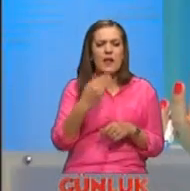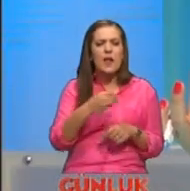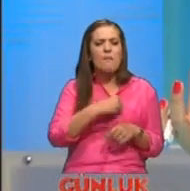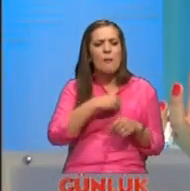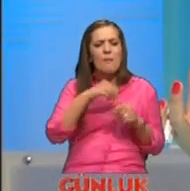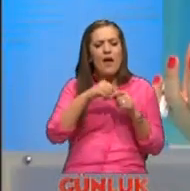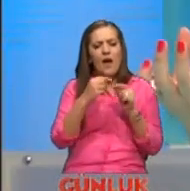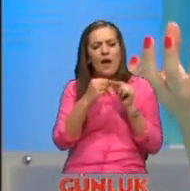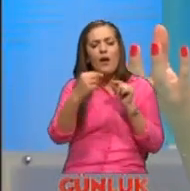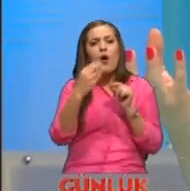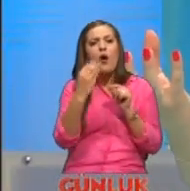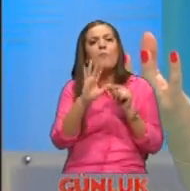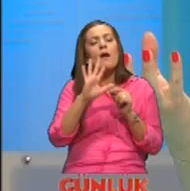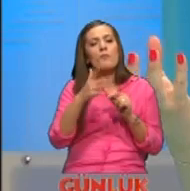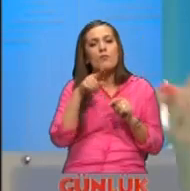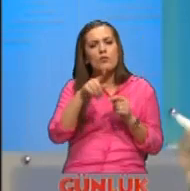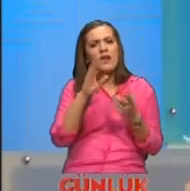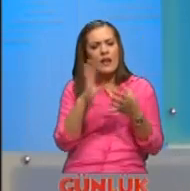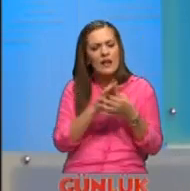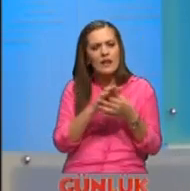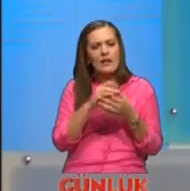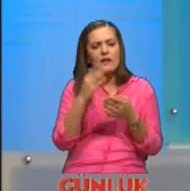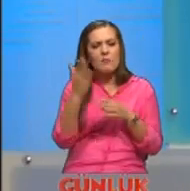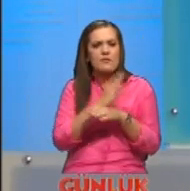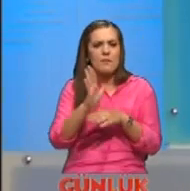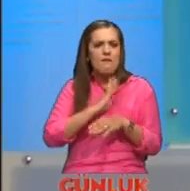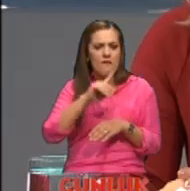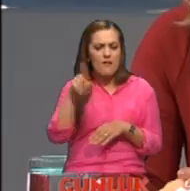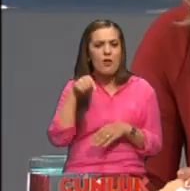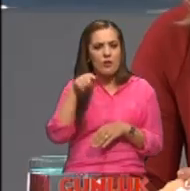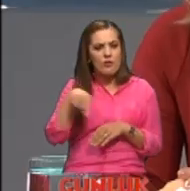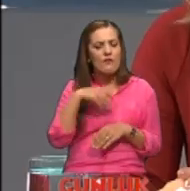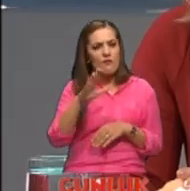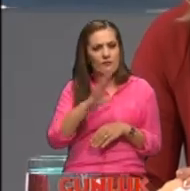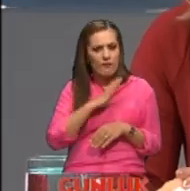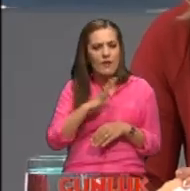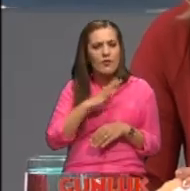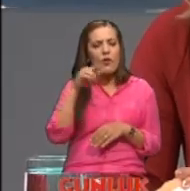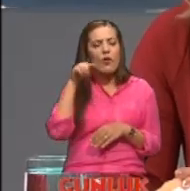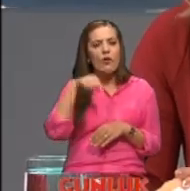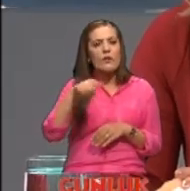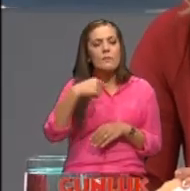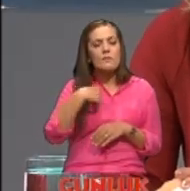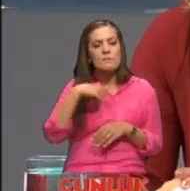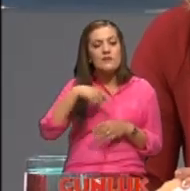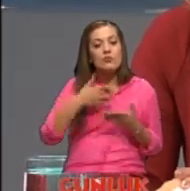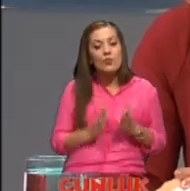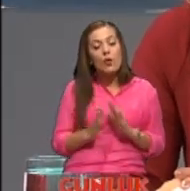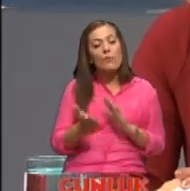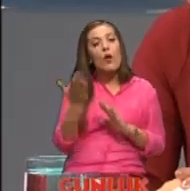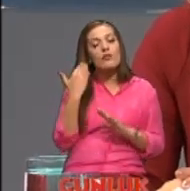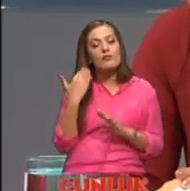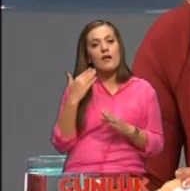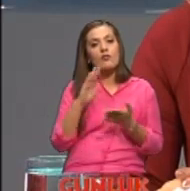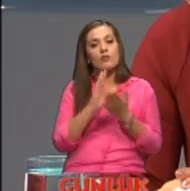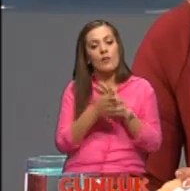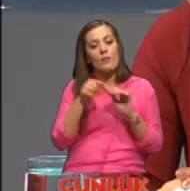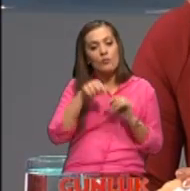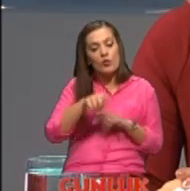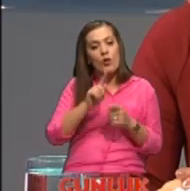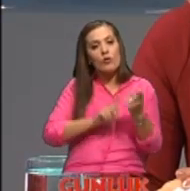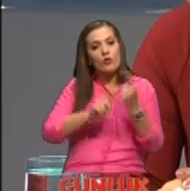ucu olmayabiliyor. Evet, ama evet, bununla ilgili aparatlar var öyle değil var, mi? Var, evet, onlar var. Onlarda da biz doğum öncesi dönemde